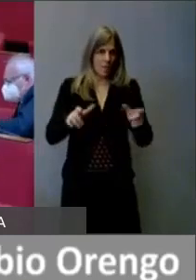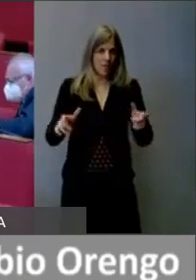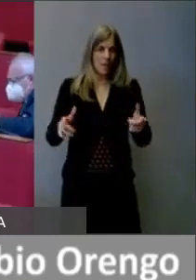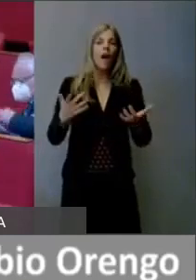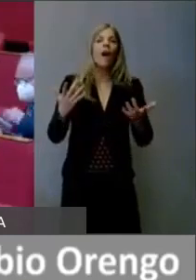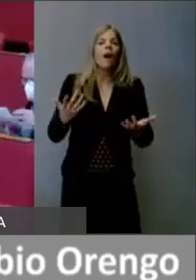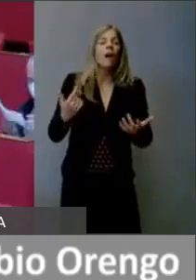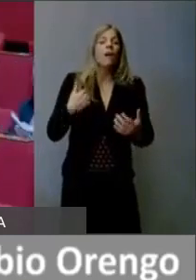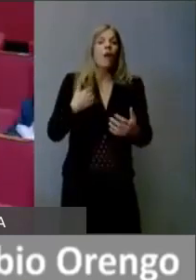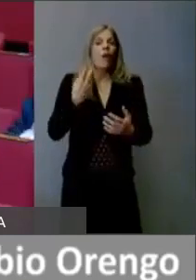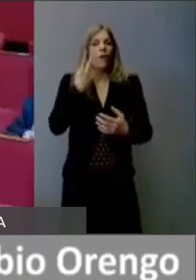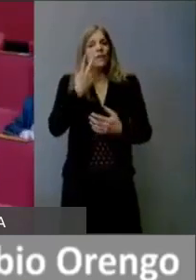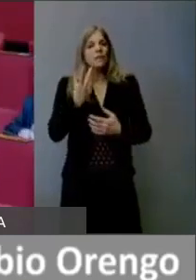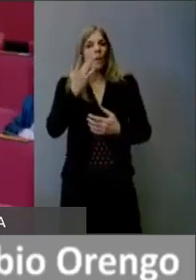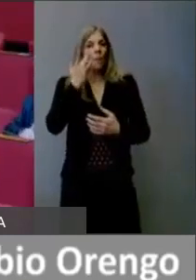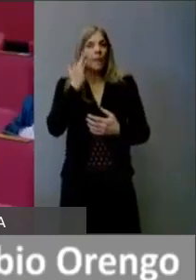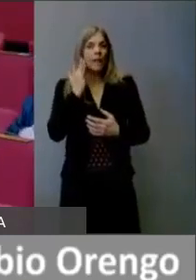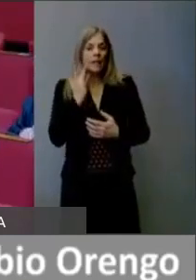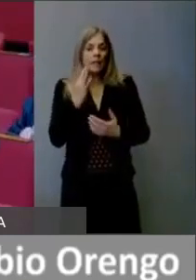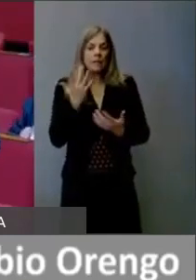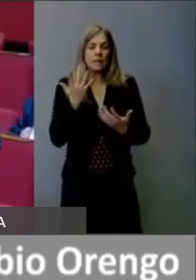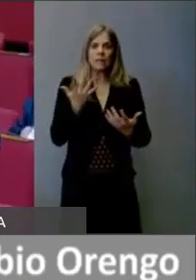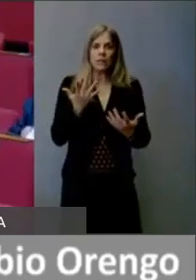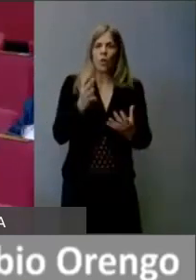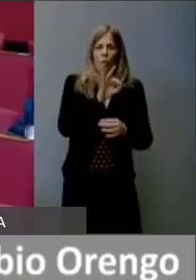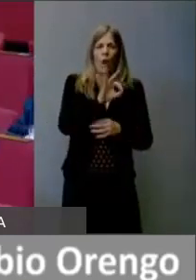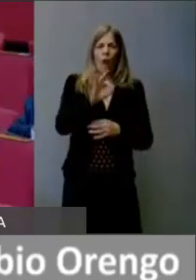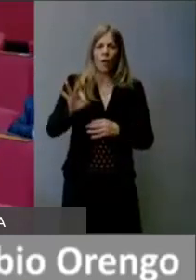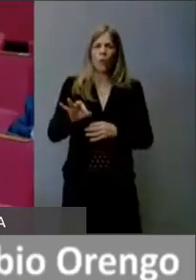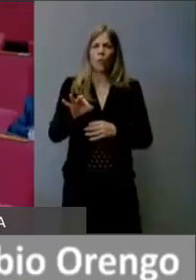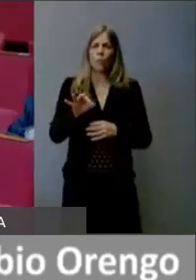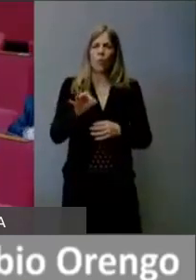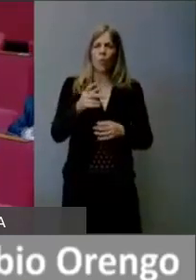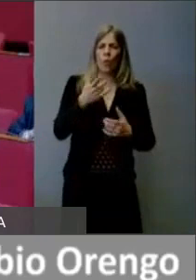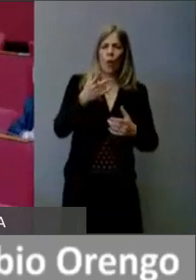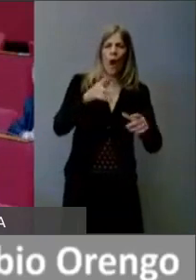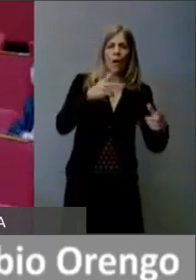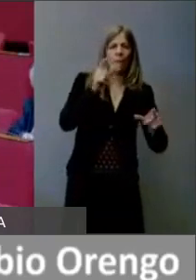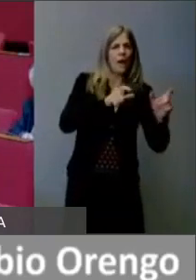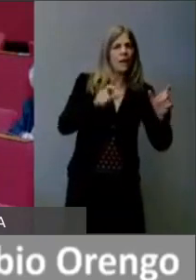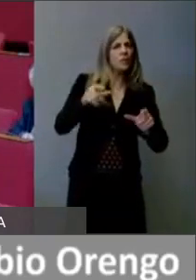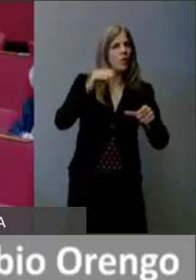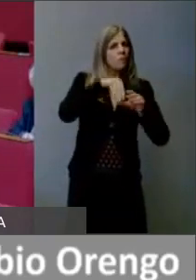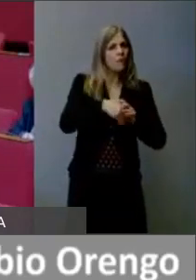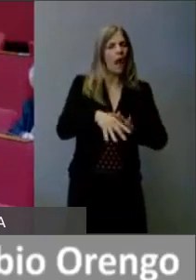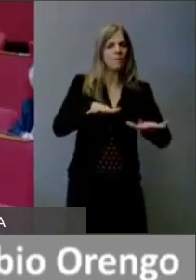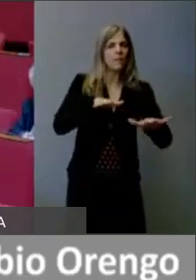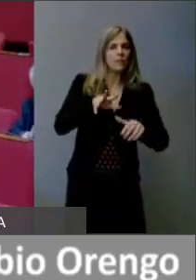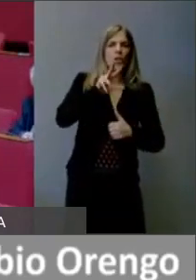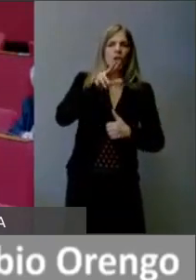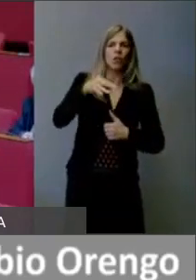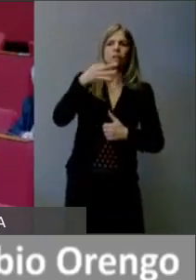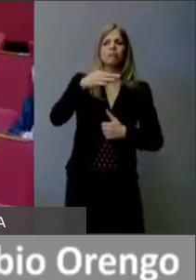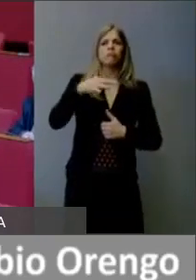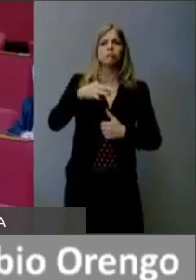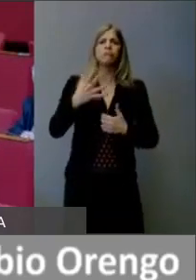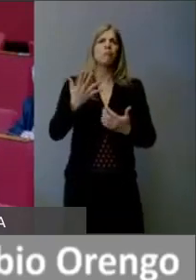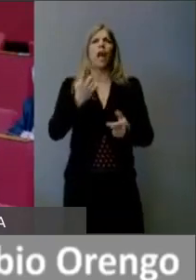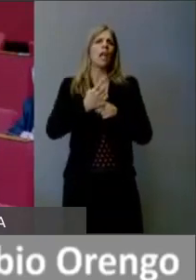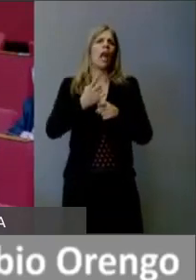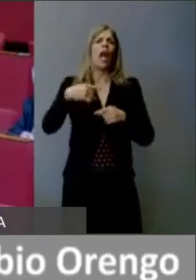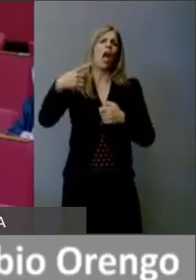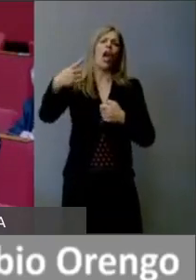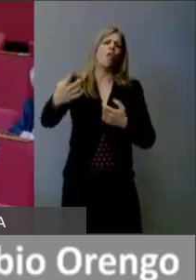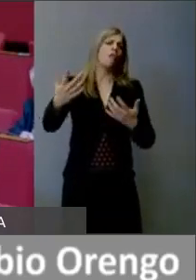io ho letto alcune affermazioni da parte dell'amministrazione, sarà una cosa che ha da venire intorno ai